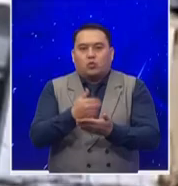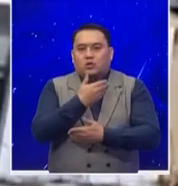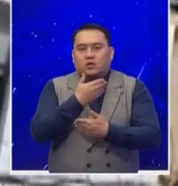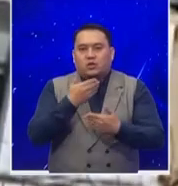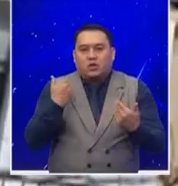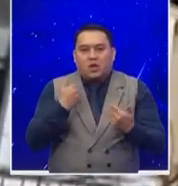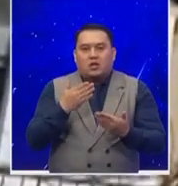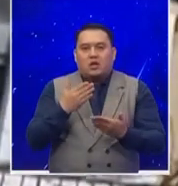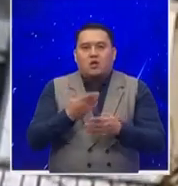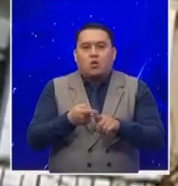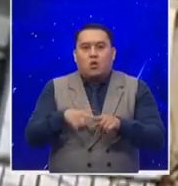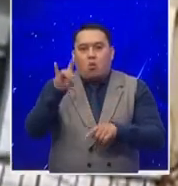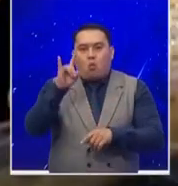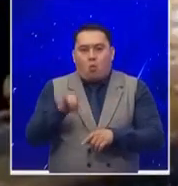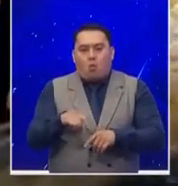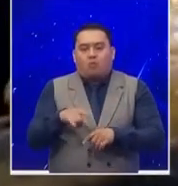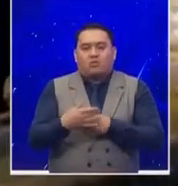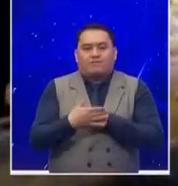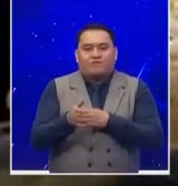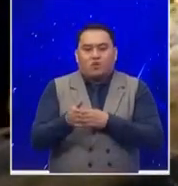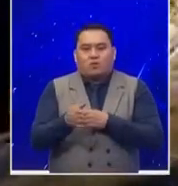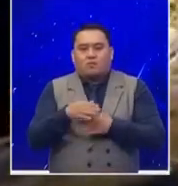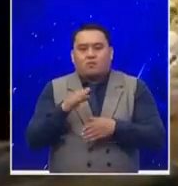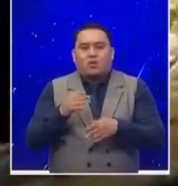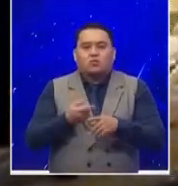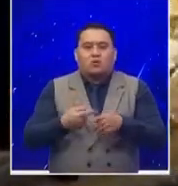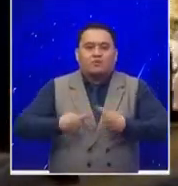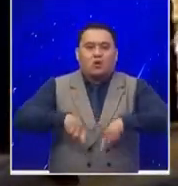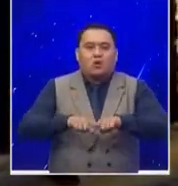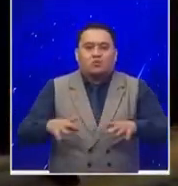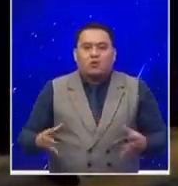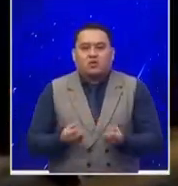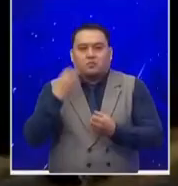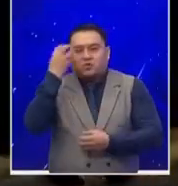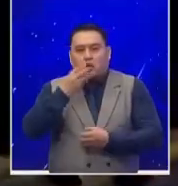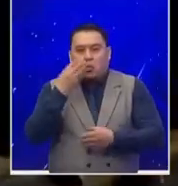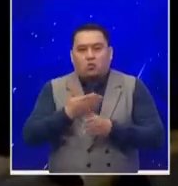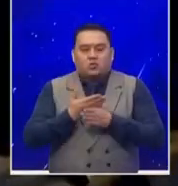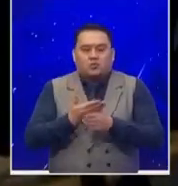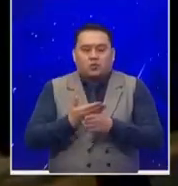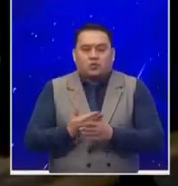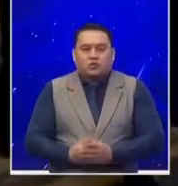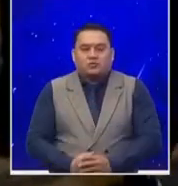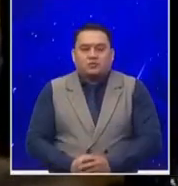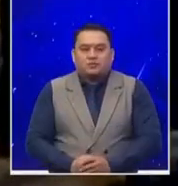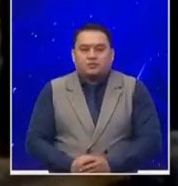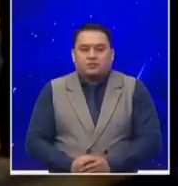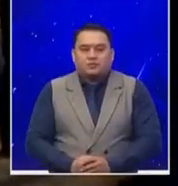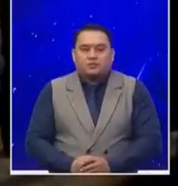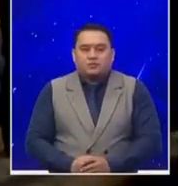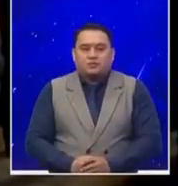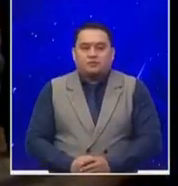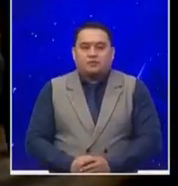нет. Имеются выбитые окна в квартире и подъезде. На месте организована работа психологов ДЧС Алматинской области.